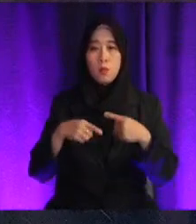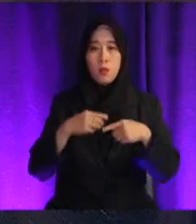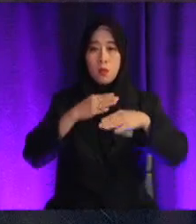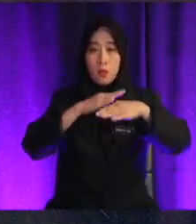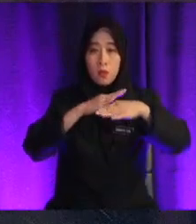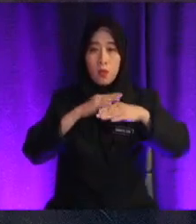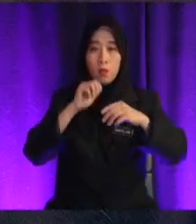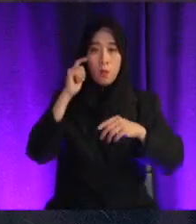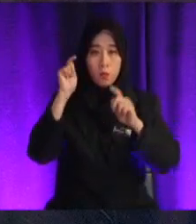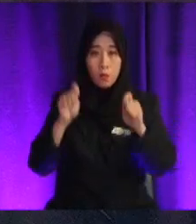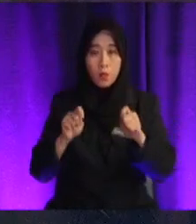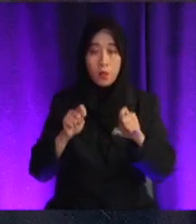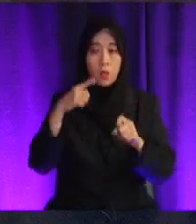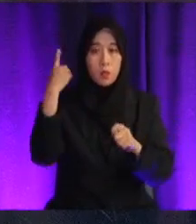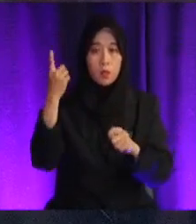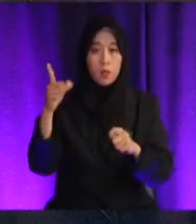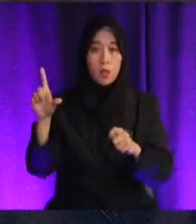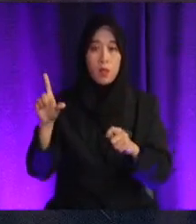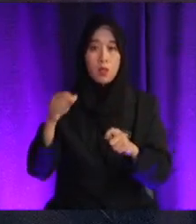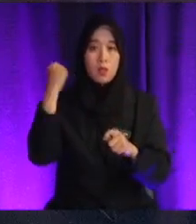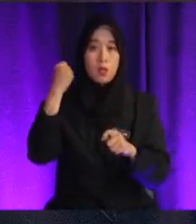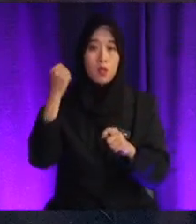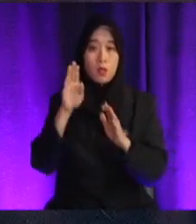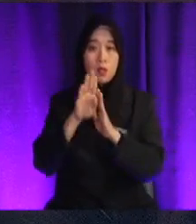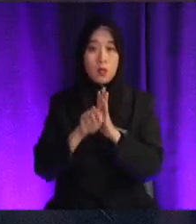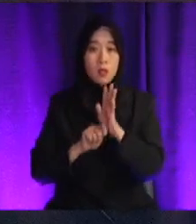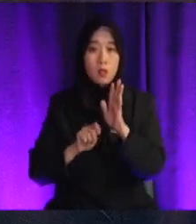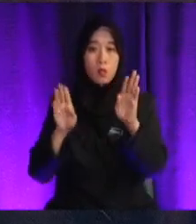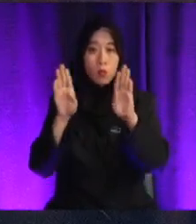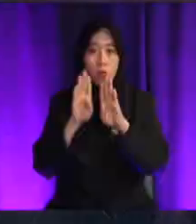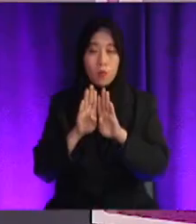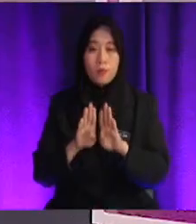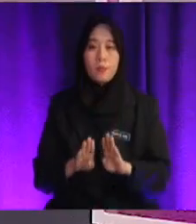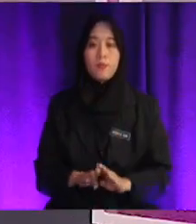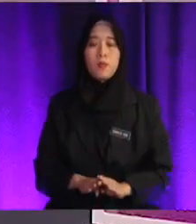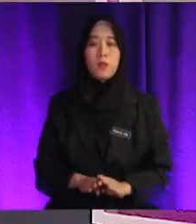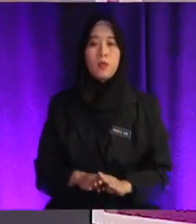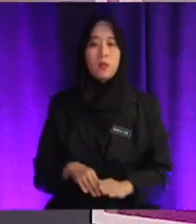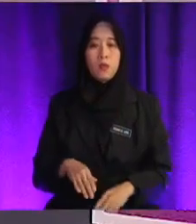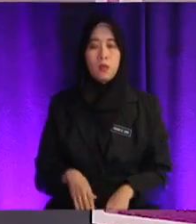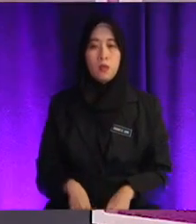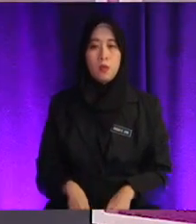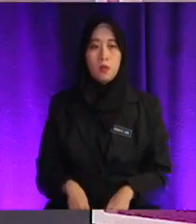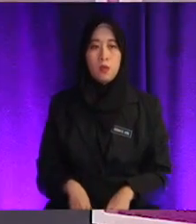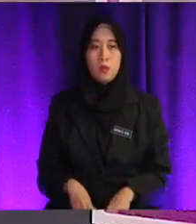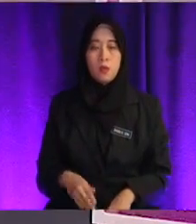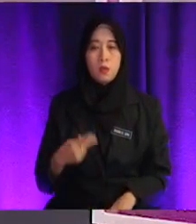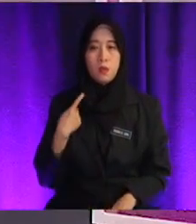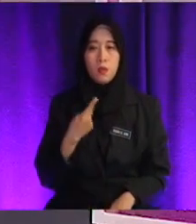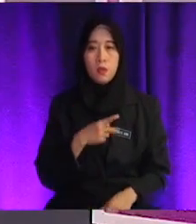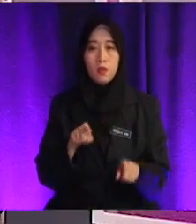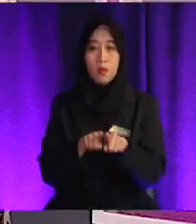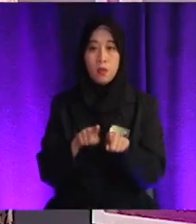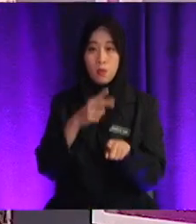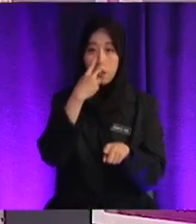tertutup. Sentiasa tertutup. Okey. Seterusnya alang-alang saya kongsikan dulu soalan. Okey,